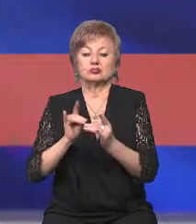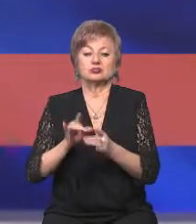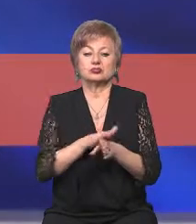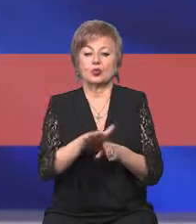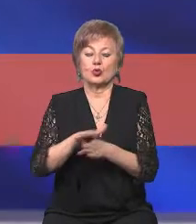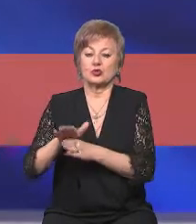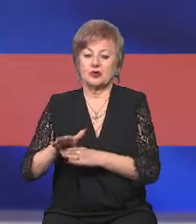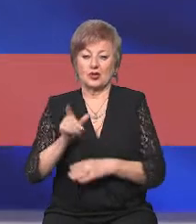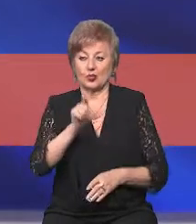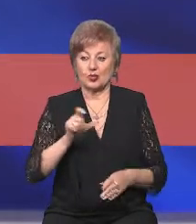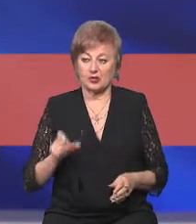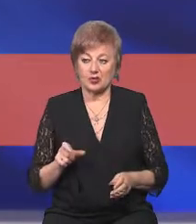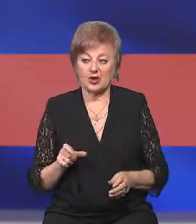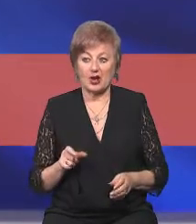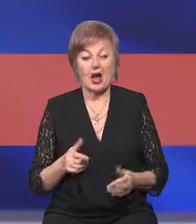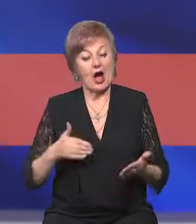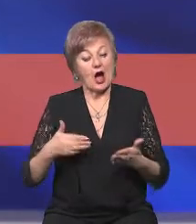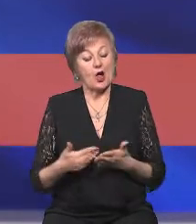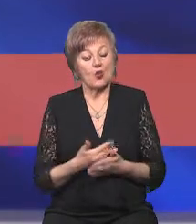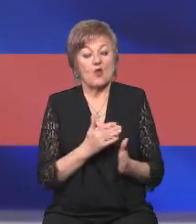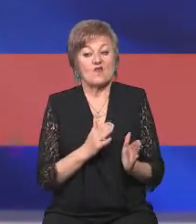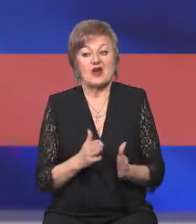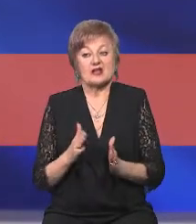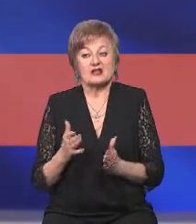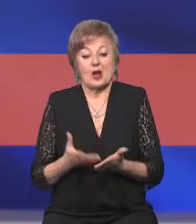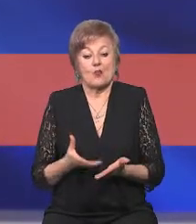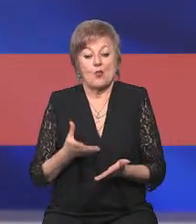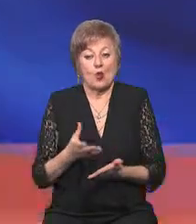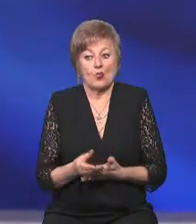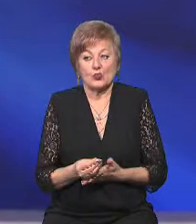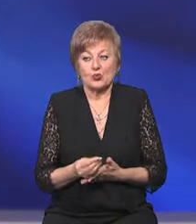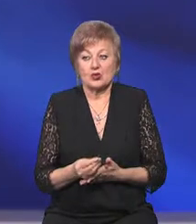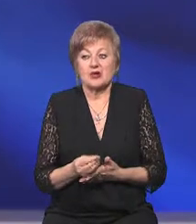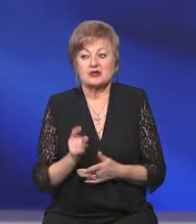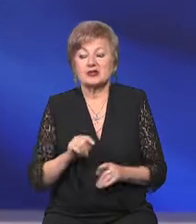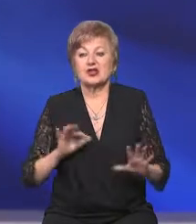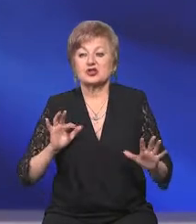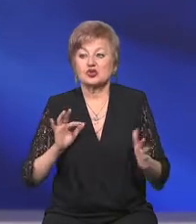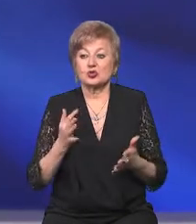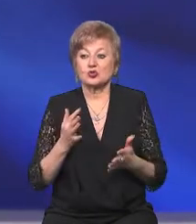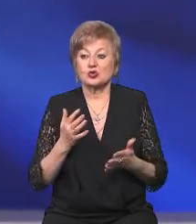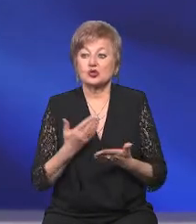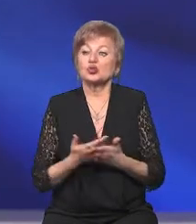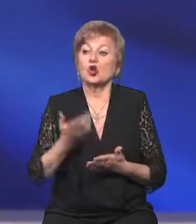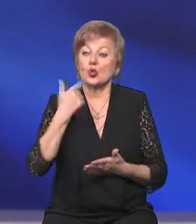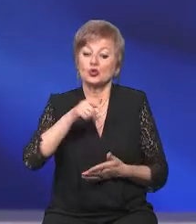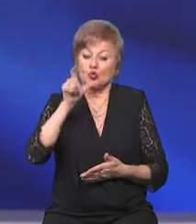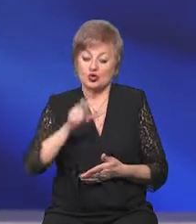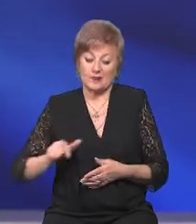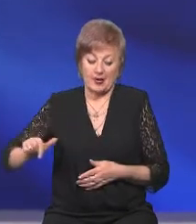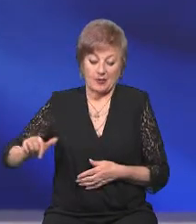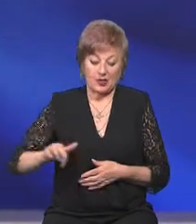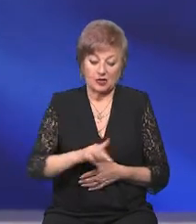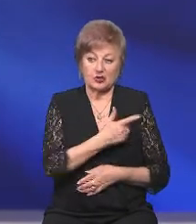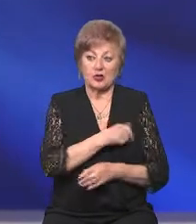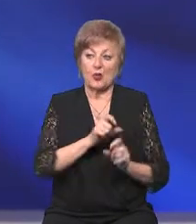то наразі нова система оплати за пролікований випадок – це означає, що відтоді, коли людина зайшла в